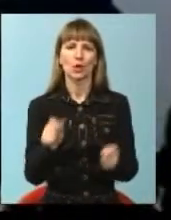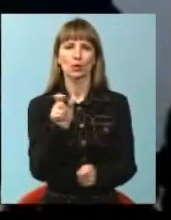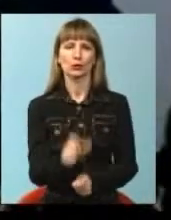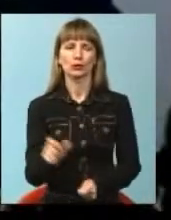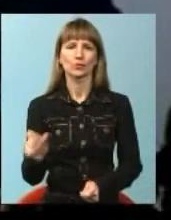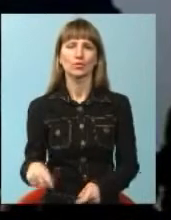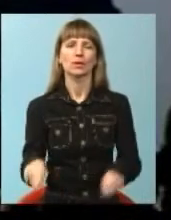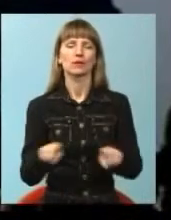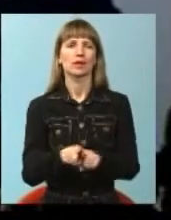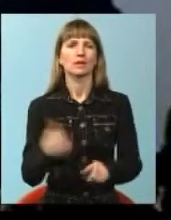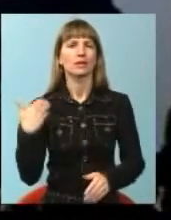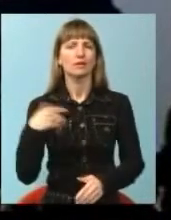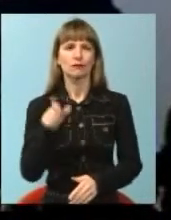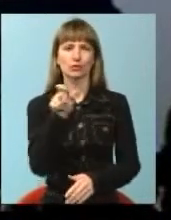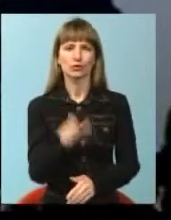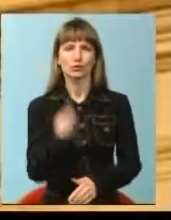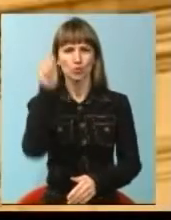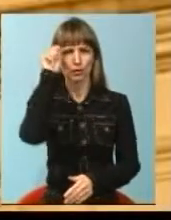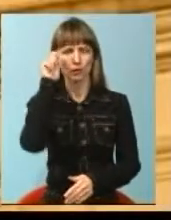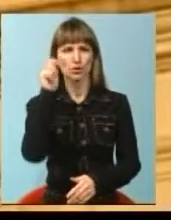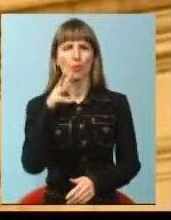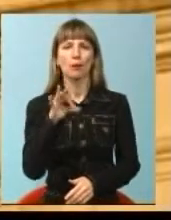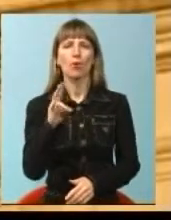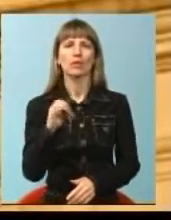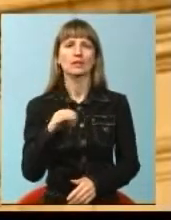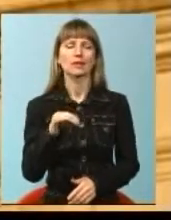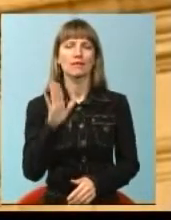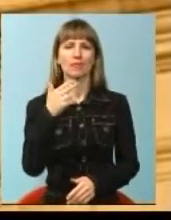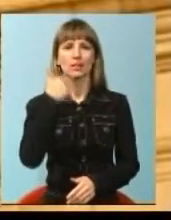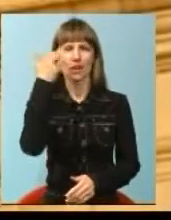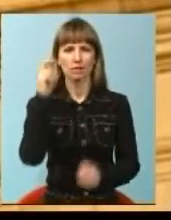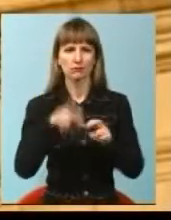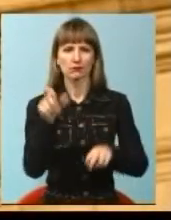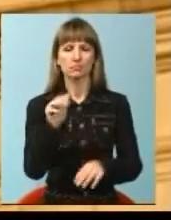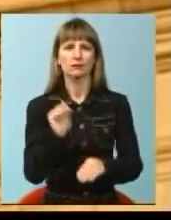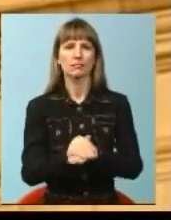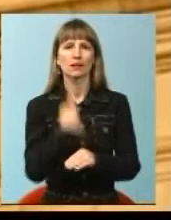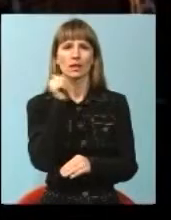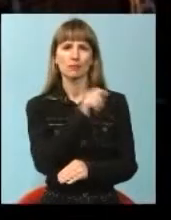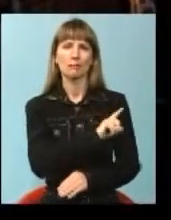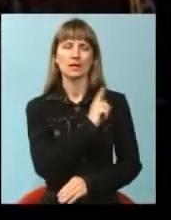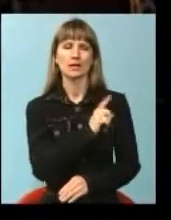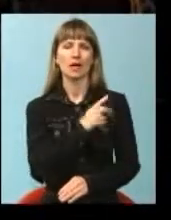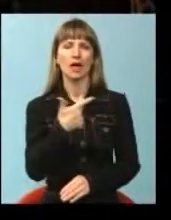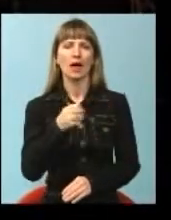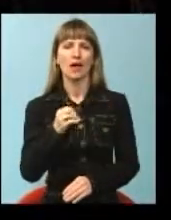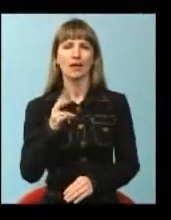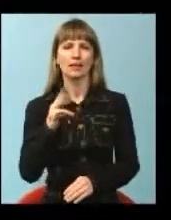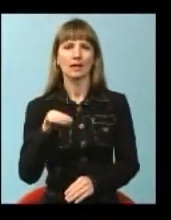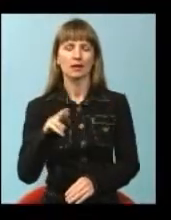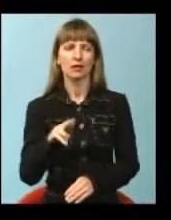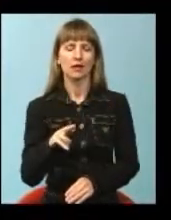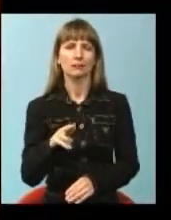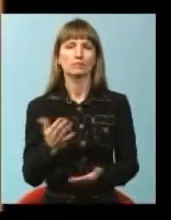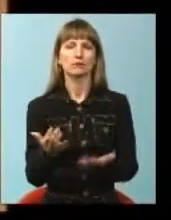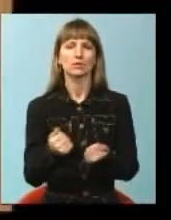людству. Так, нещодавно в чоловічому монастирі в Італії дослідники виявили таємну майстерню генія. До